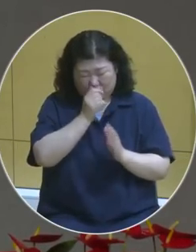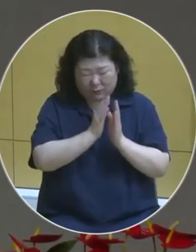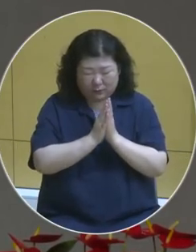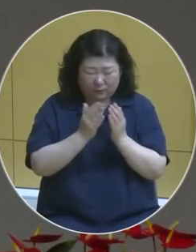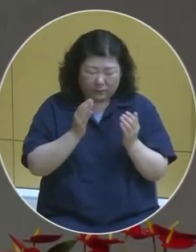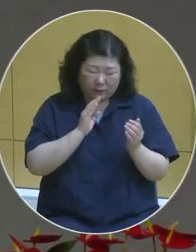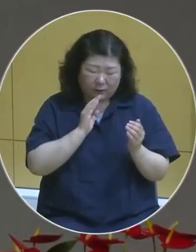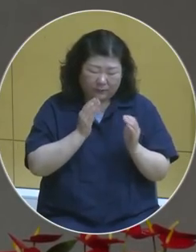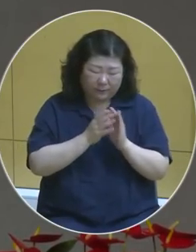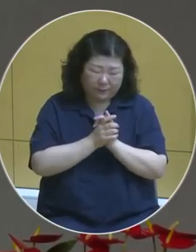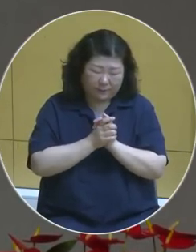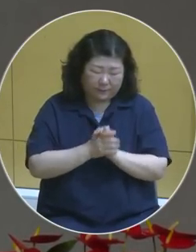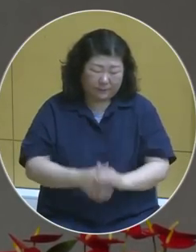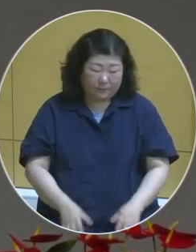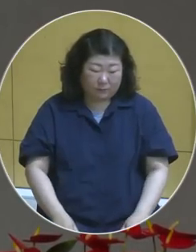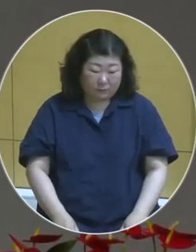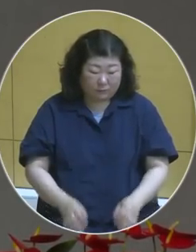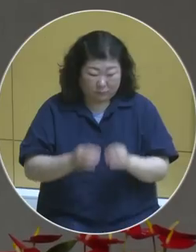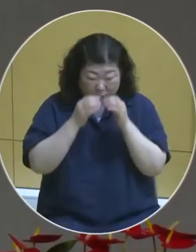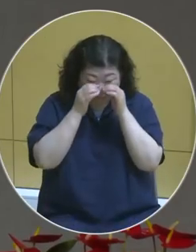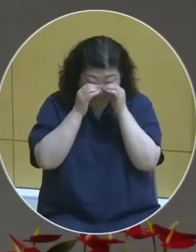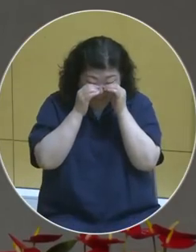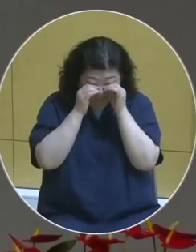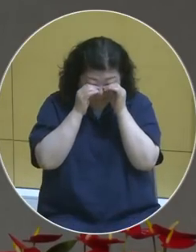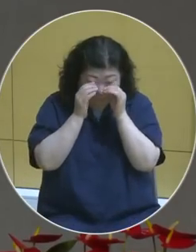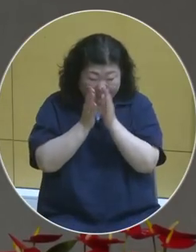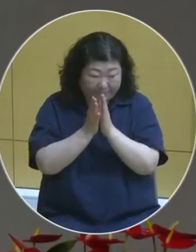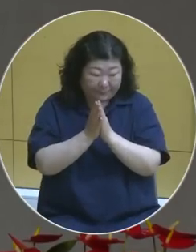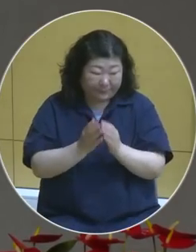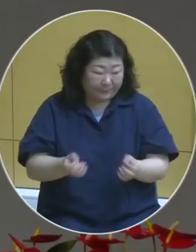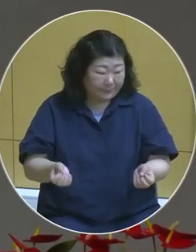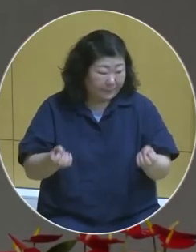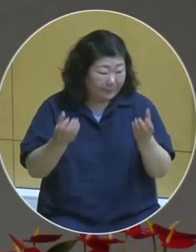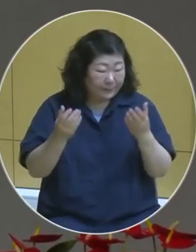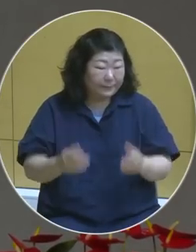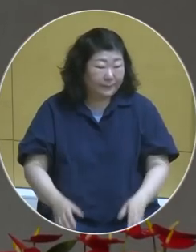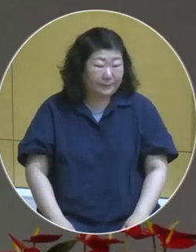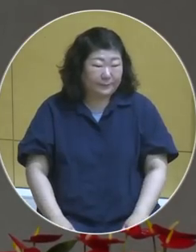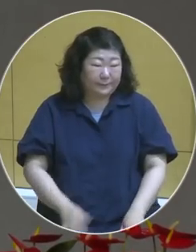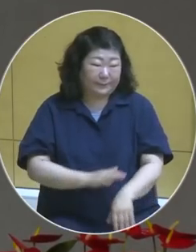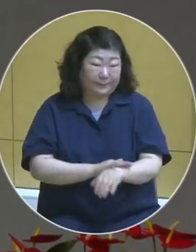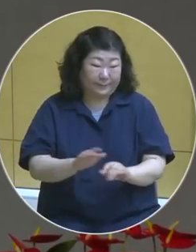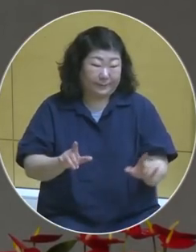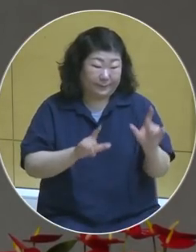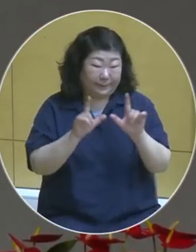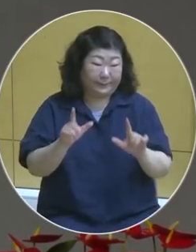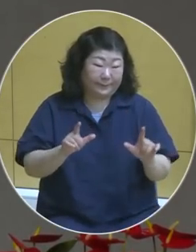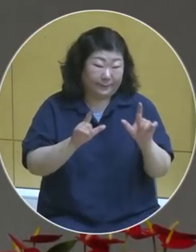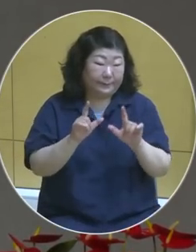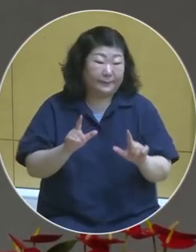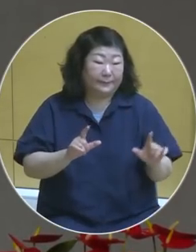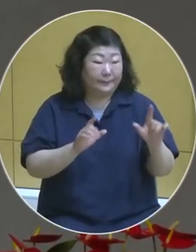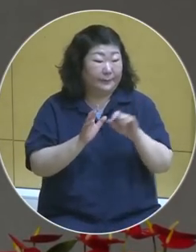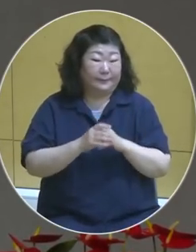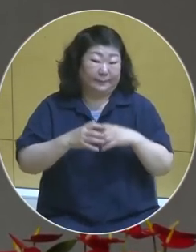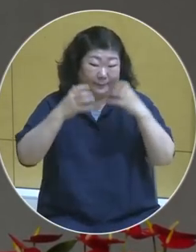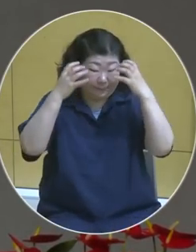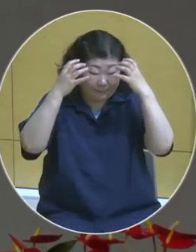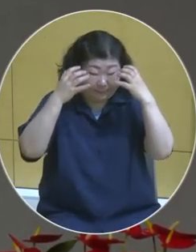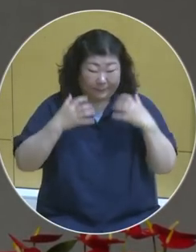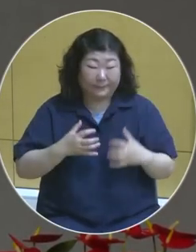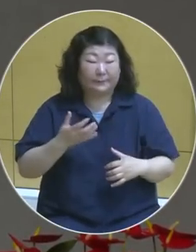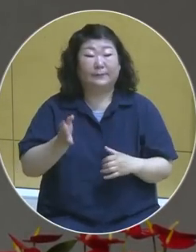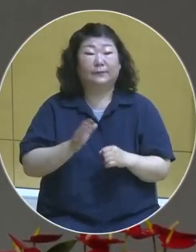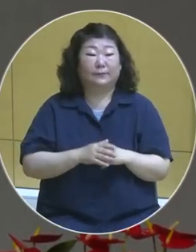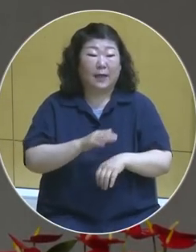기도드리옵나이다. 아멘. 할렐루야. 예, 여러분 잘 지내셨어요? 굉장히 더운 날씨인데